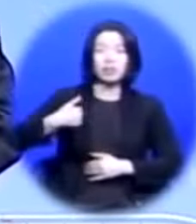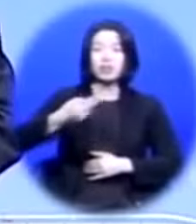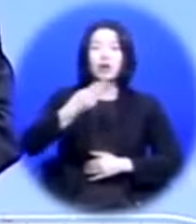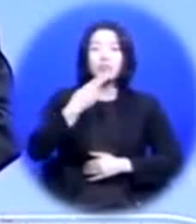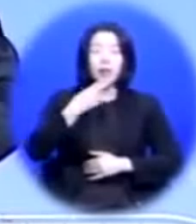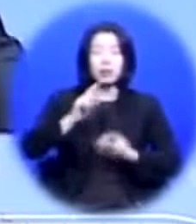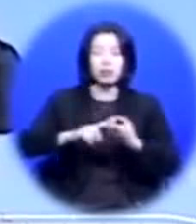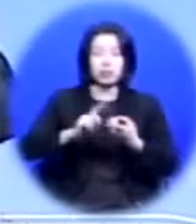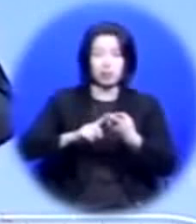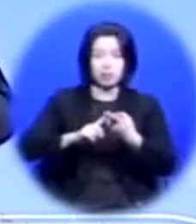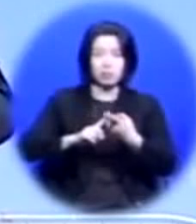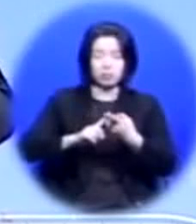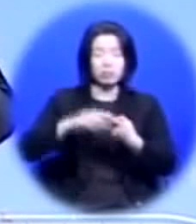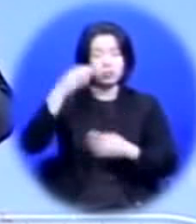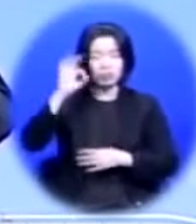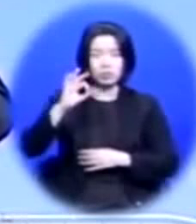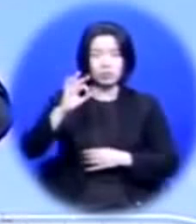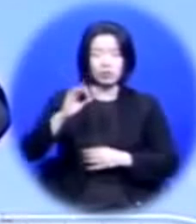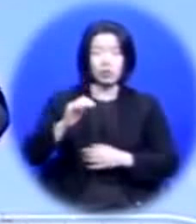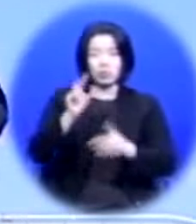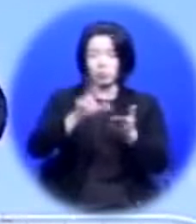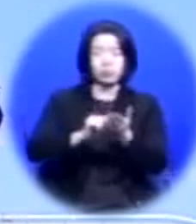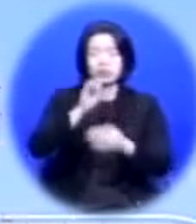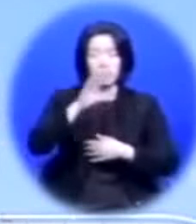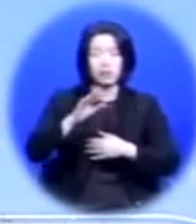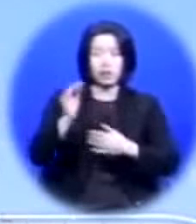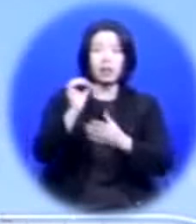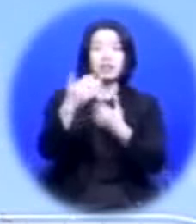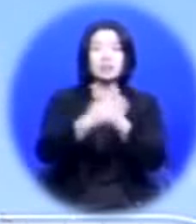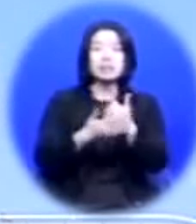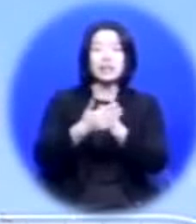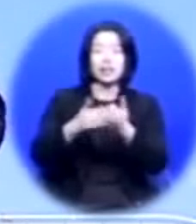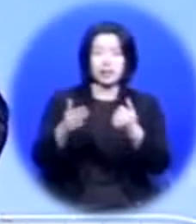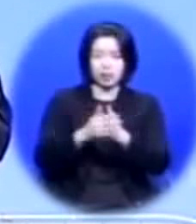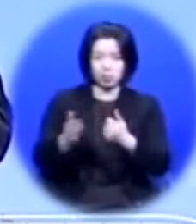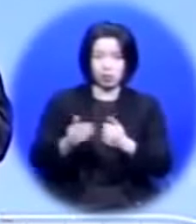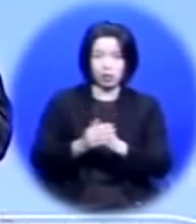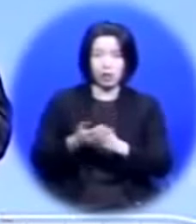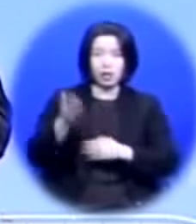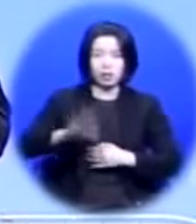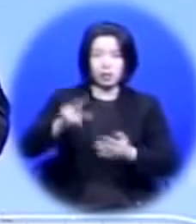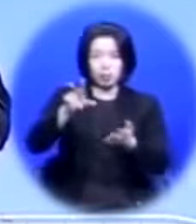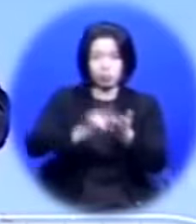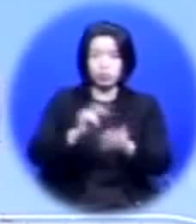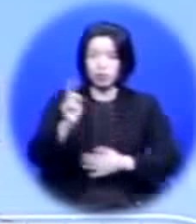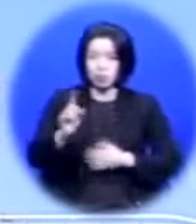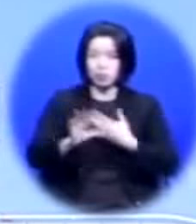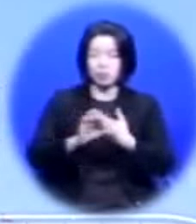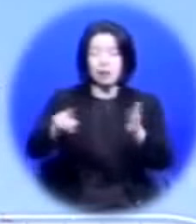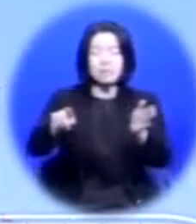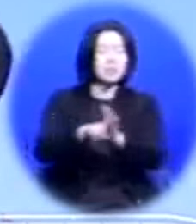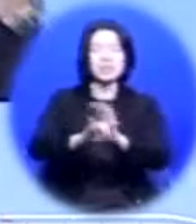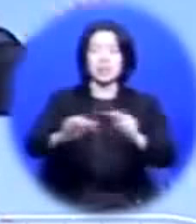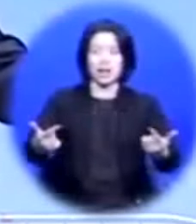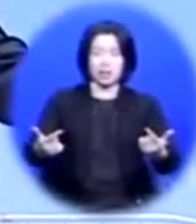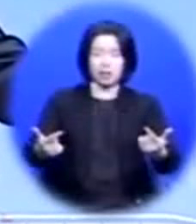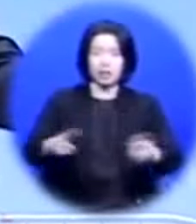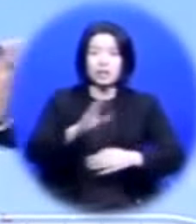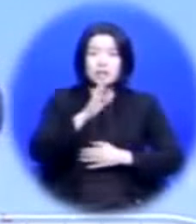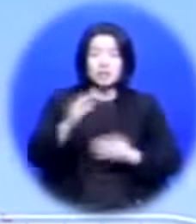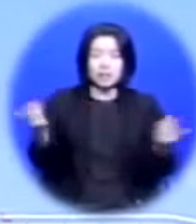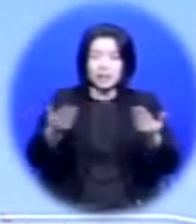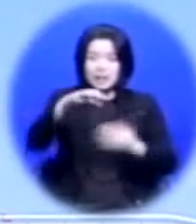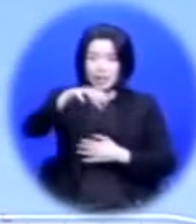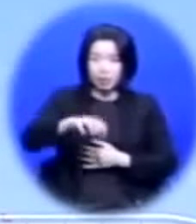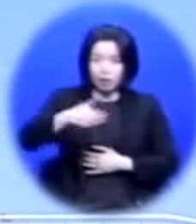됩니다 은혜요 근데 문제는 않아요 여러분이 진짜 직장에 갔을